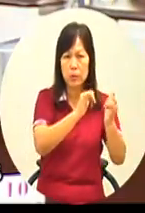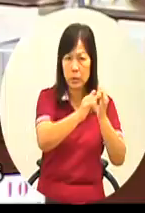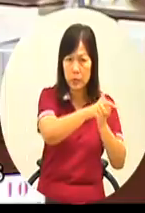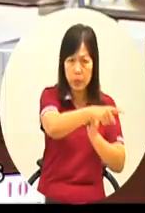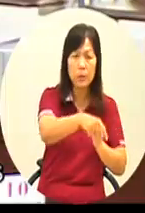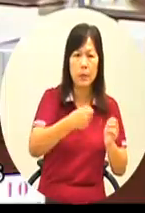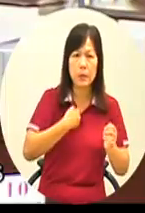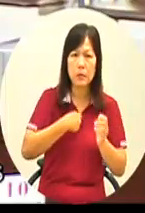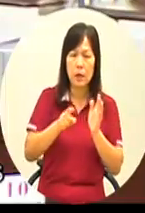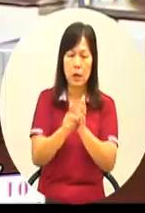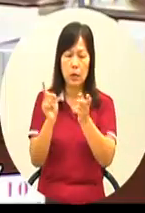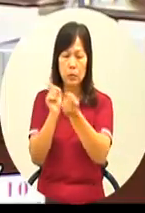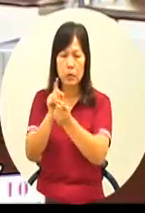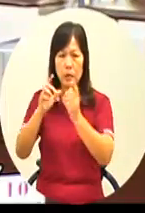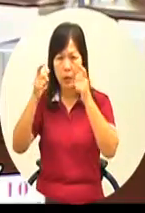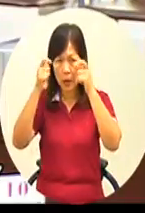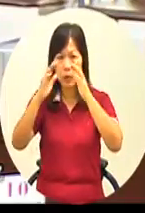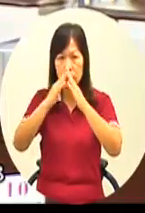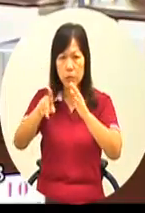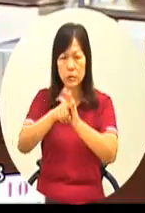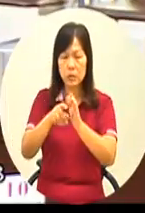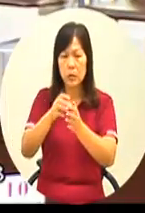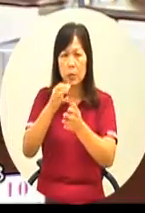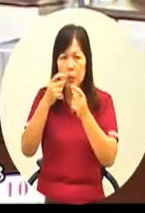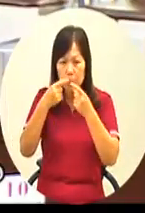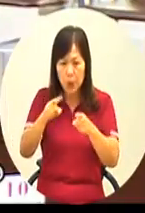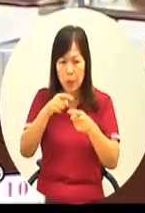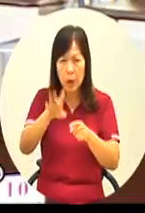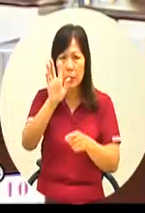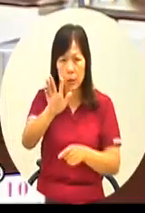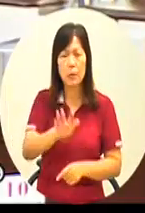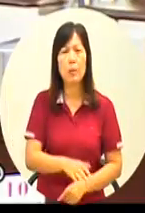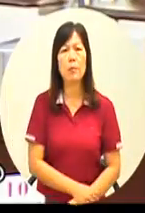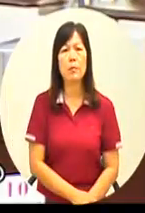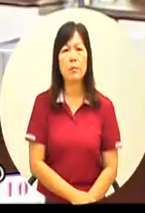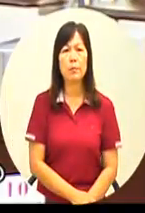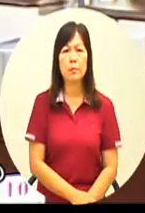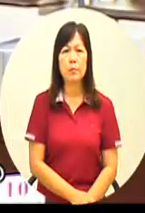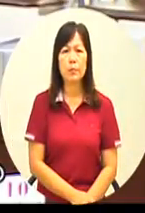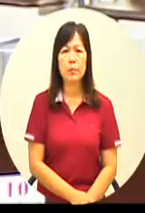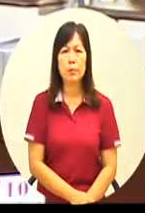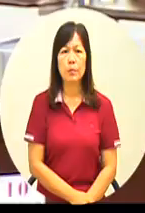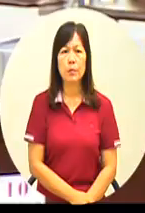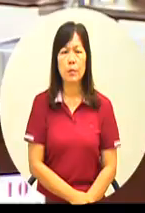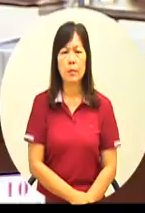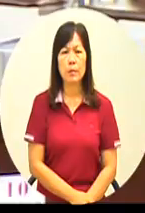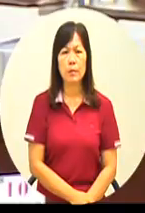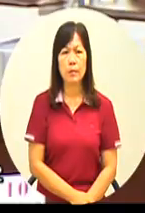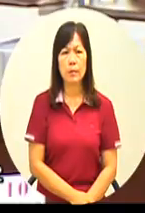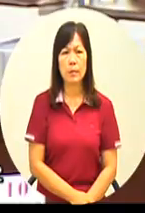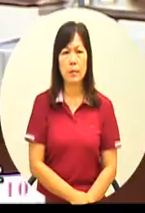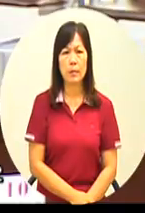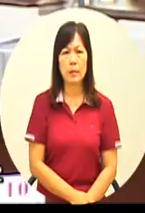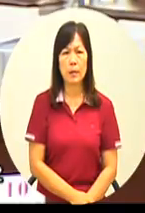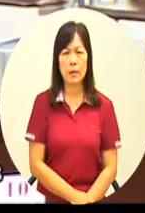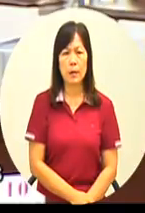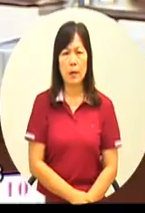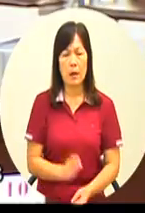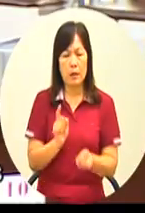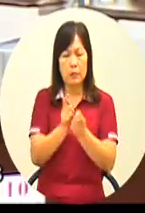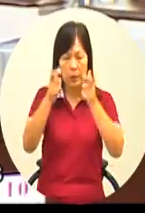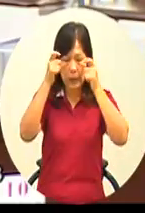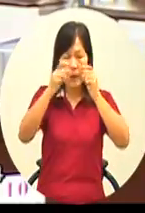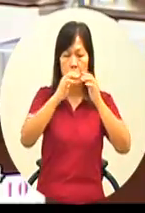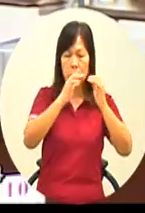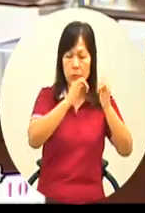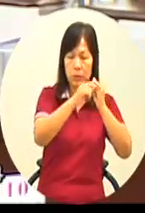咱公司老古塔有优惠嘛，看打几折嘛，吼，啊，当然嘞，这个是对咱这个。咱高雄市本